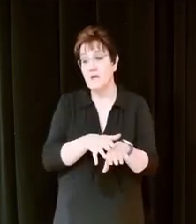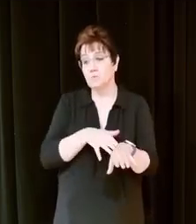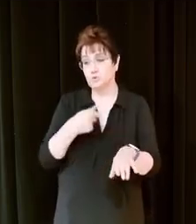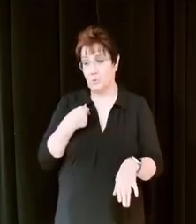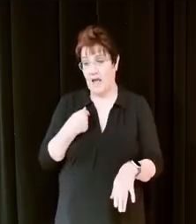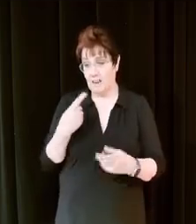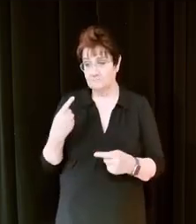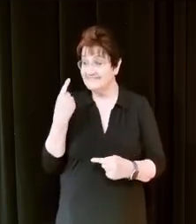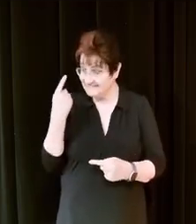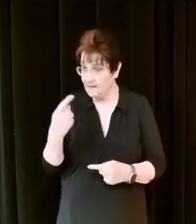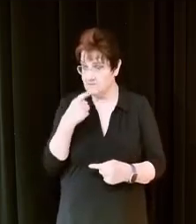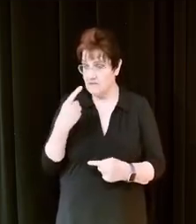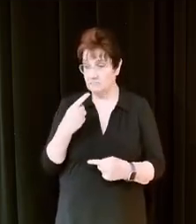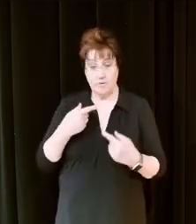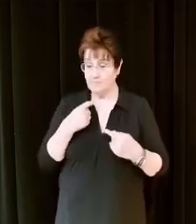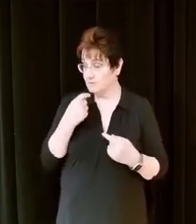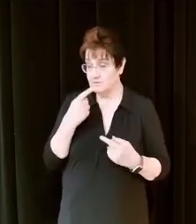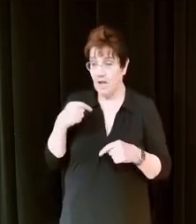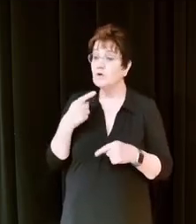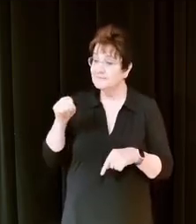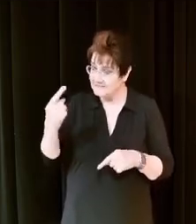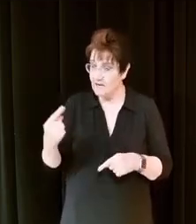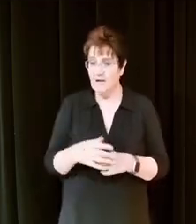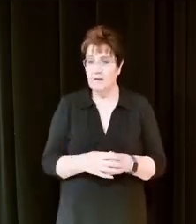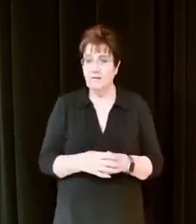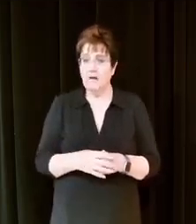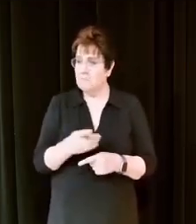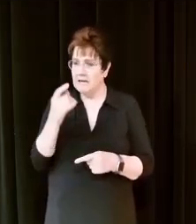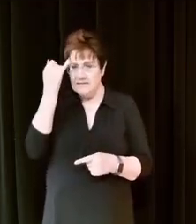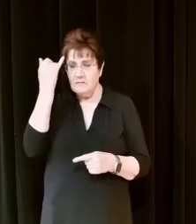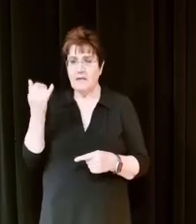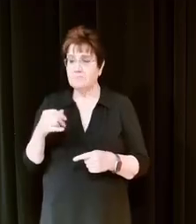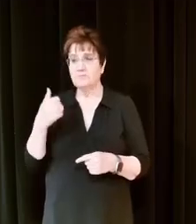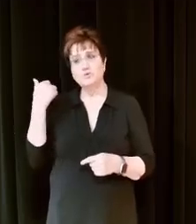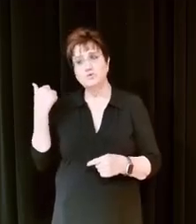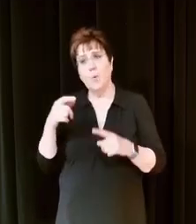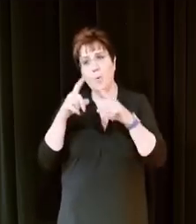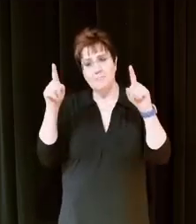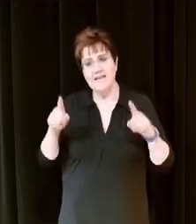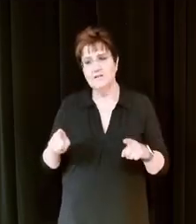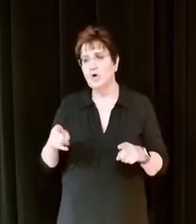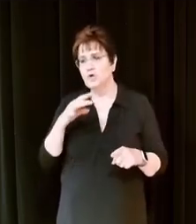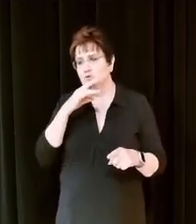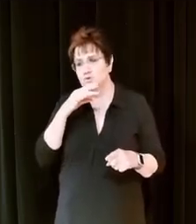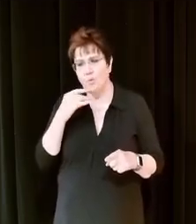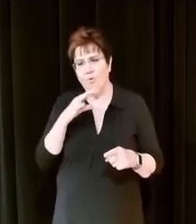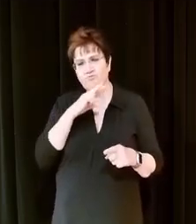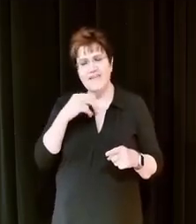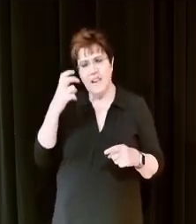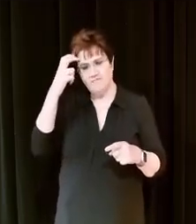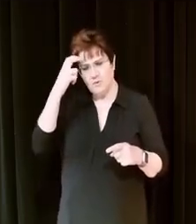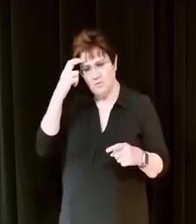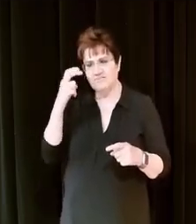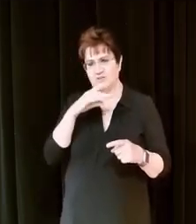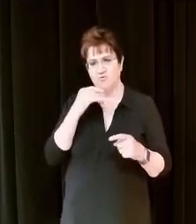ihre Entscheidung, emotionaler zu sein. Haben Sie irgendeine Idee, was passieren könnte? Sie sagt, na so ein Bild, es ist mir zu rational, es ist zu